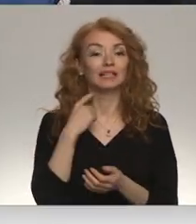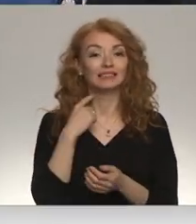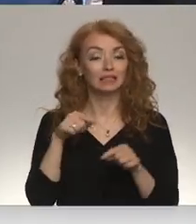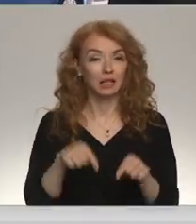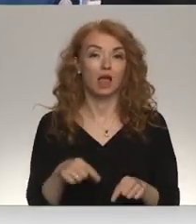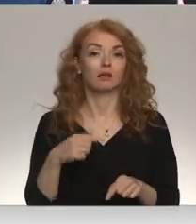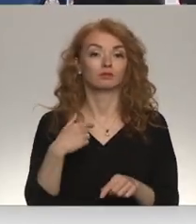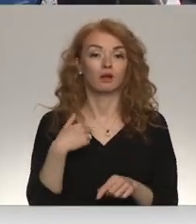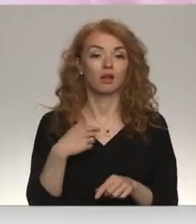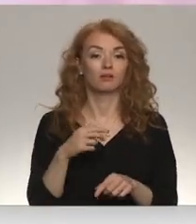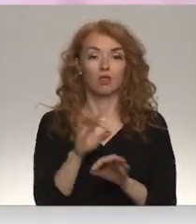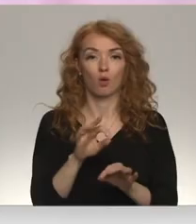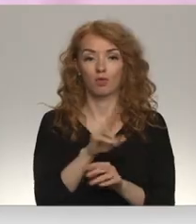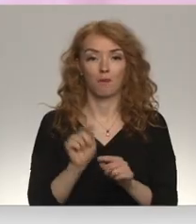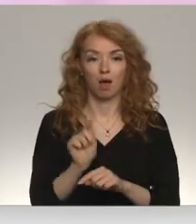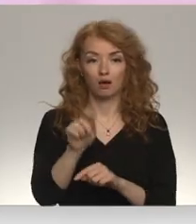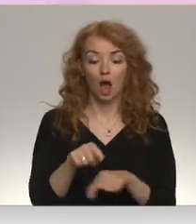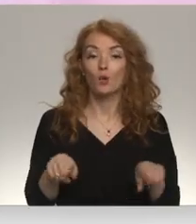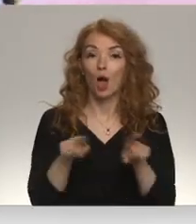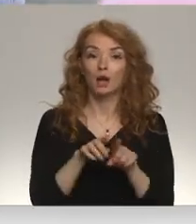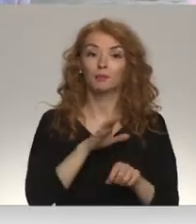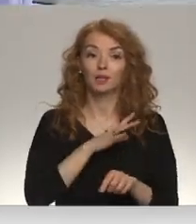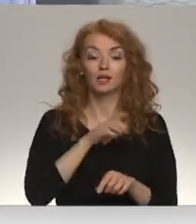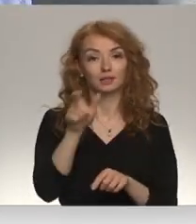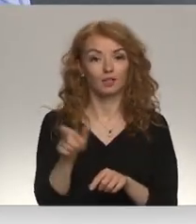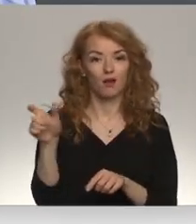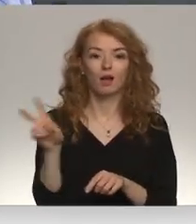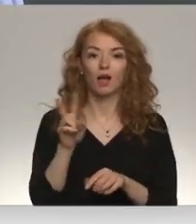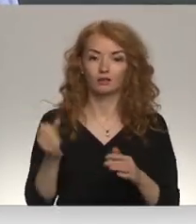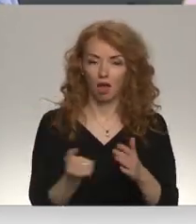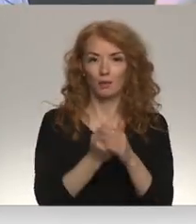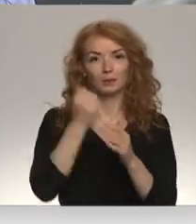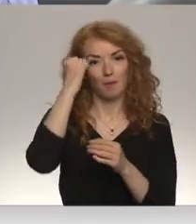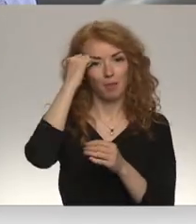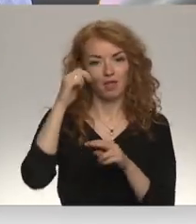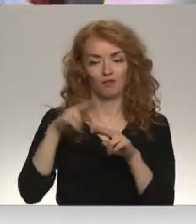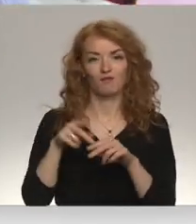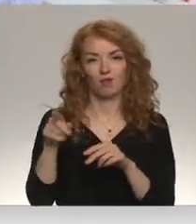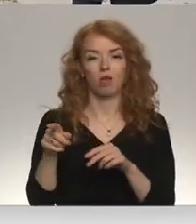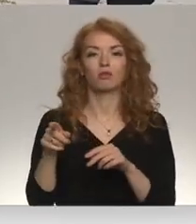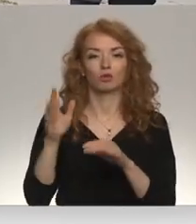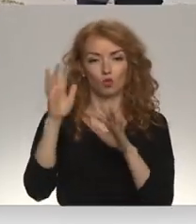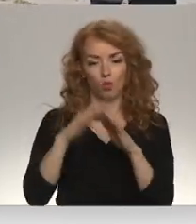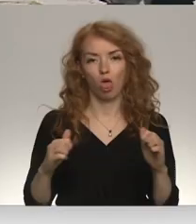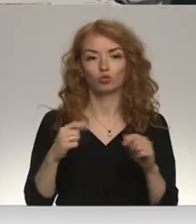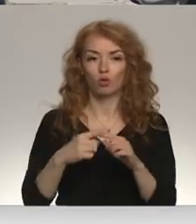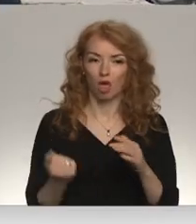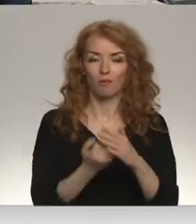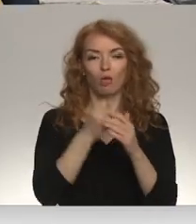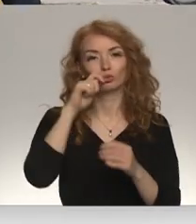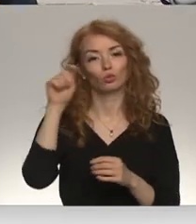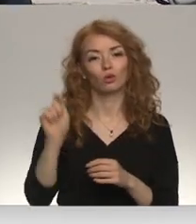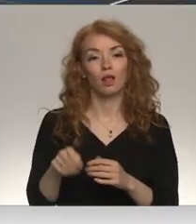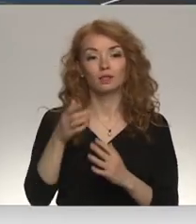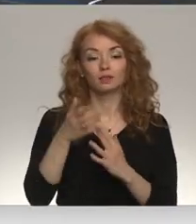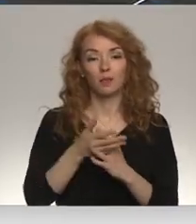interesanti. Es neko neparkāpu. Tāpat bija arī cilvēki, kas atbalstīja pieminekļu nojaukšanu un pauda atbalstu arī Ukrainai. Starp